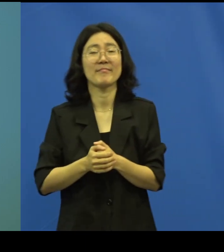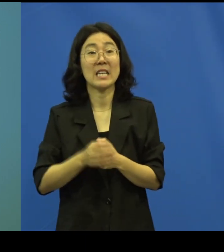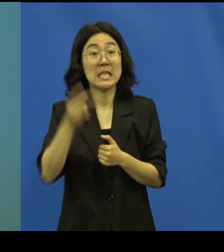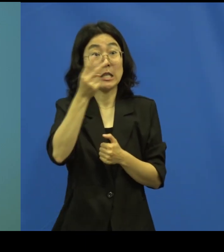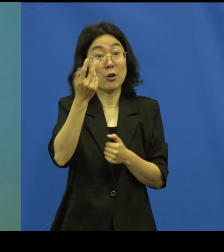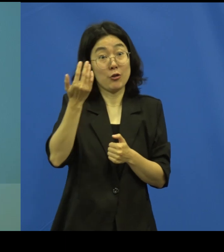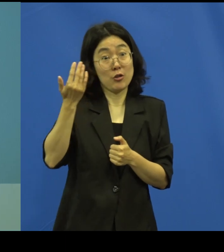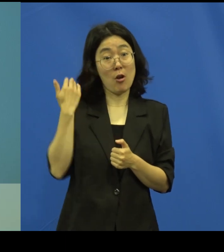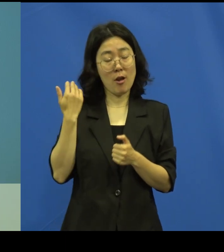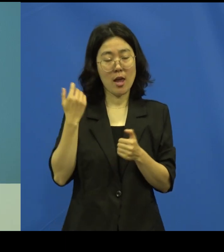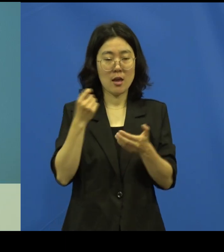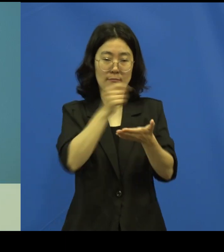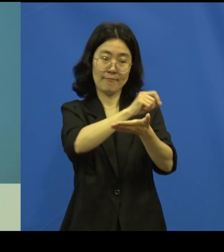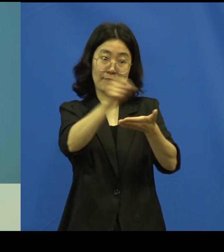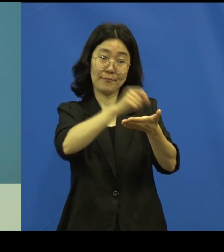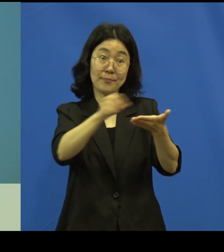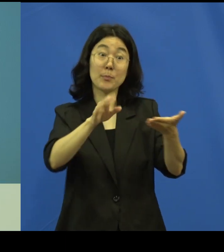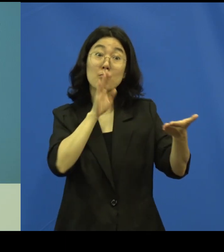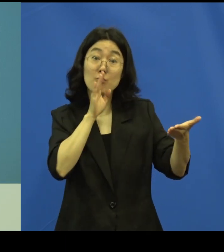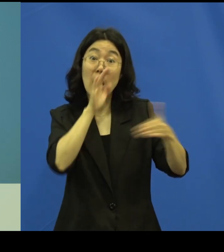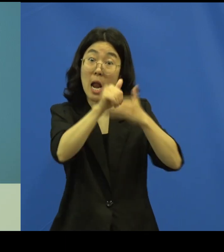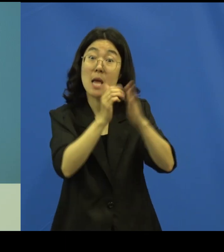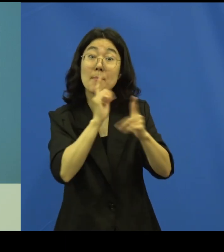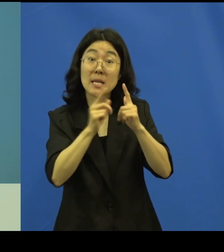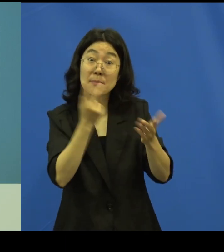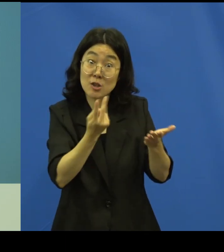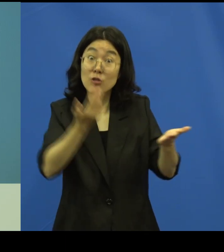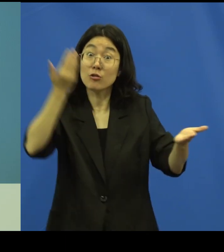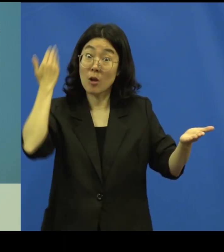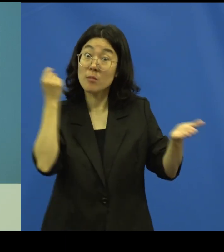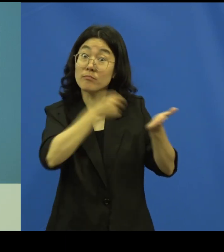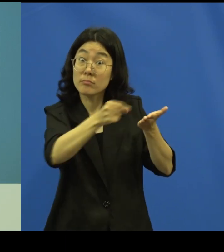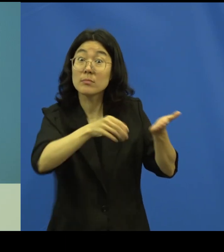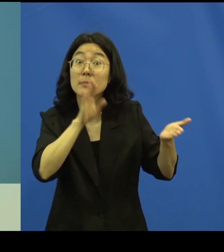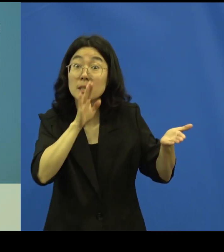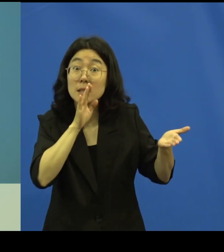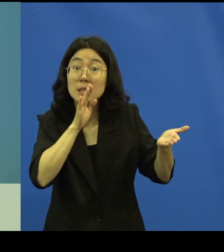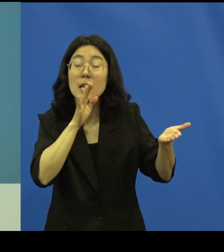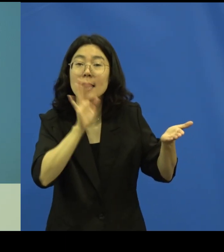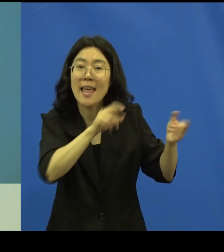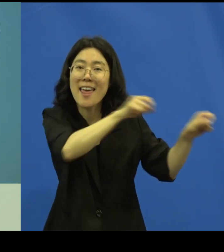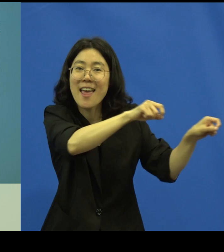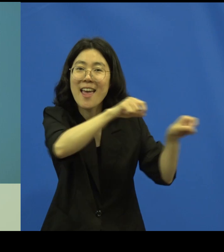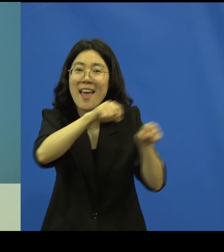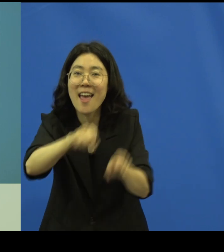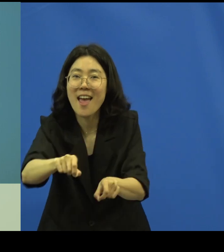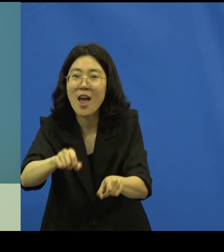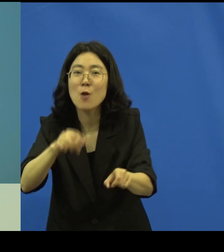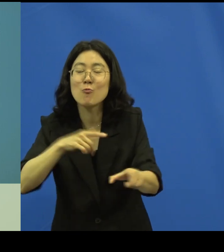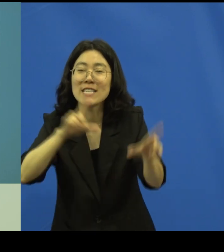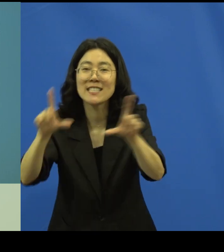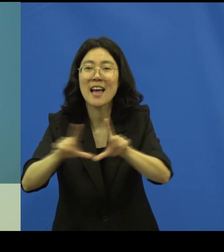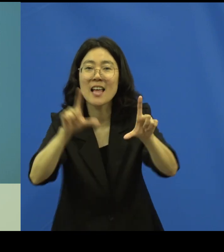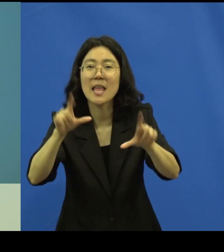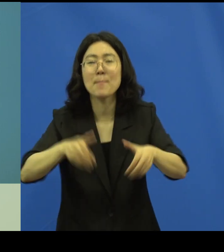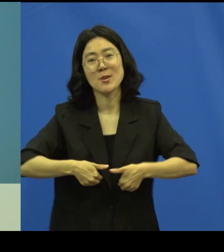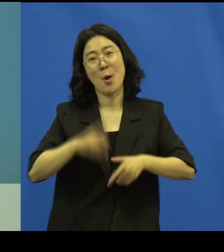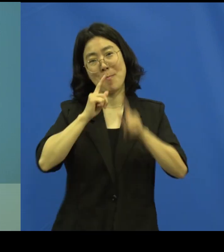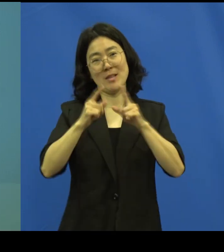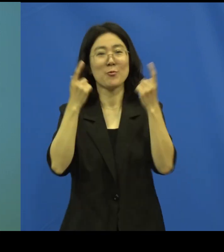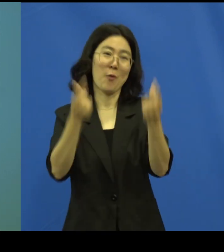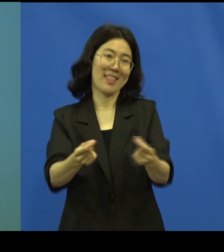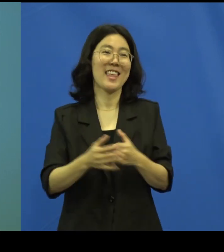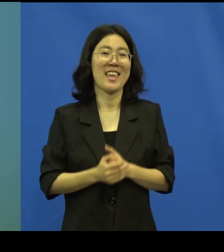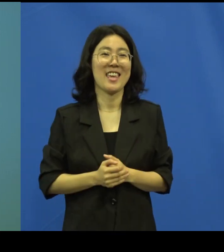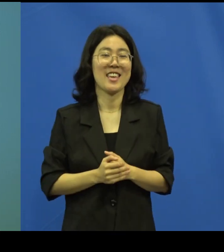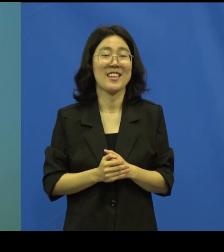2000년 전에 기록된 말씀이지만 오늘의 시대 속에도 여전히 또 적용되는 말씀입니다. 이